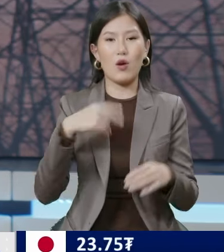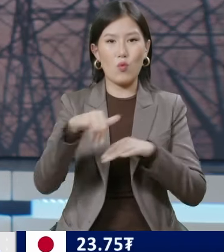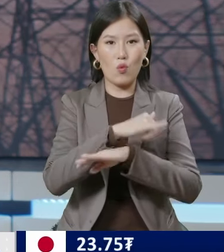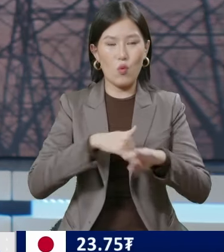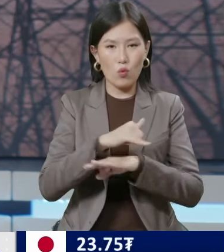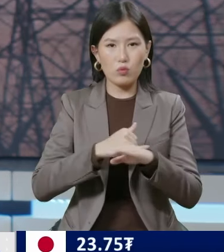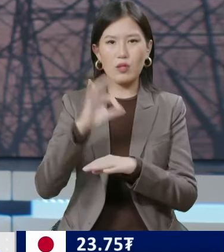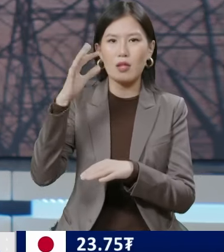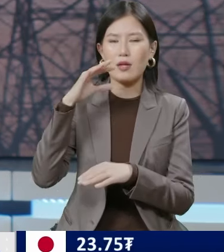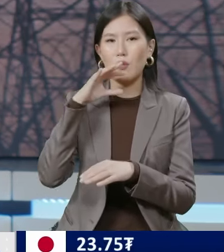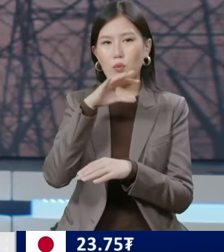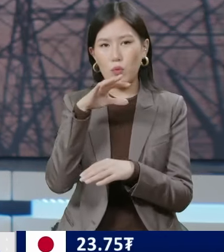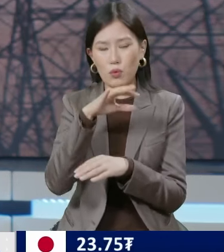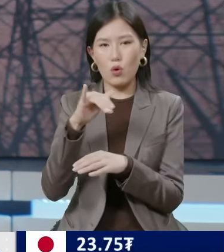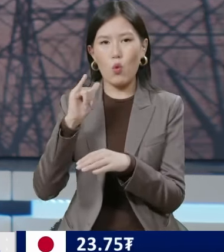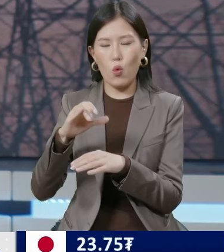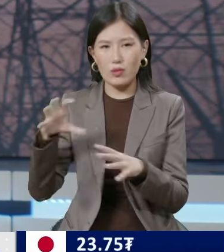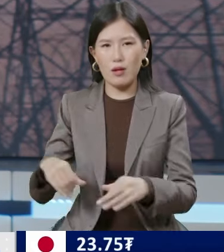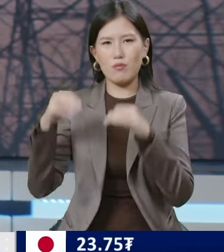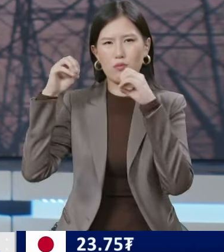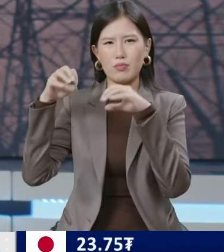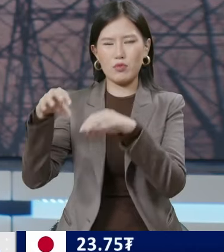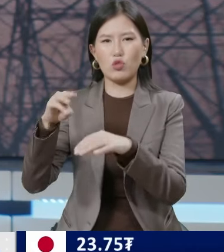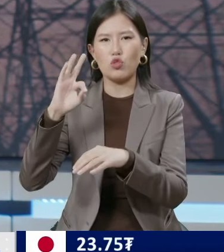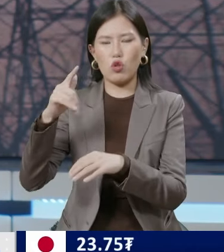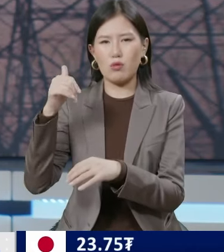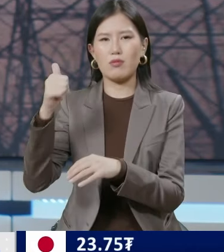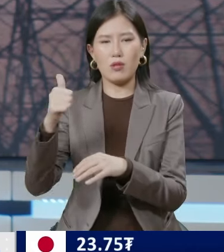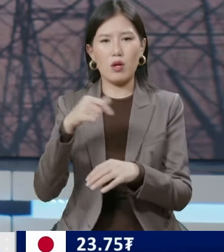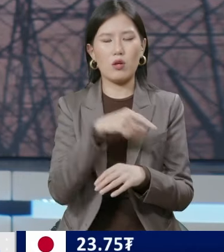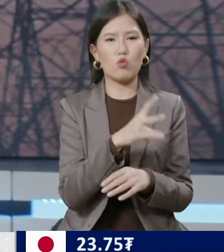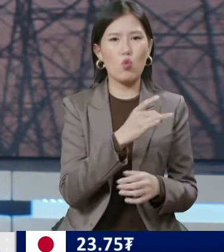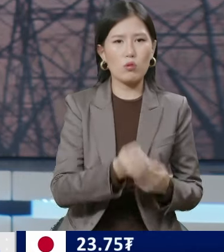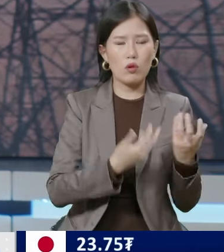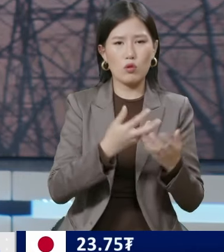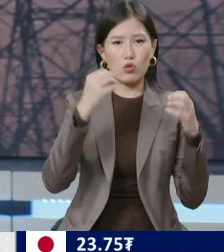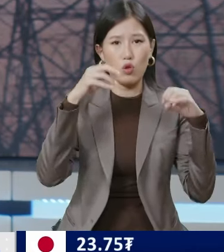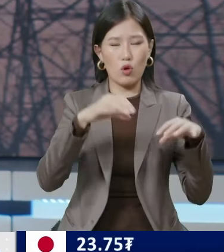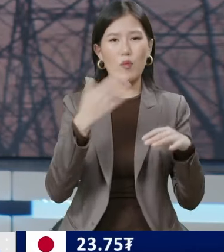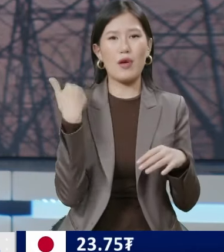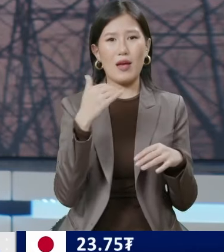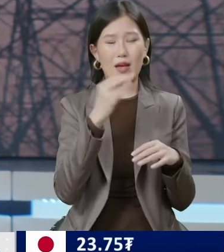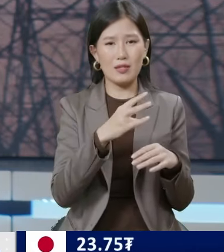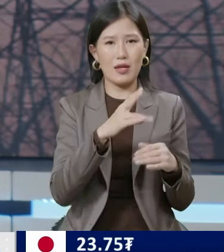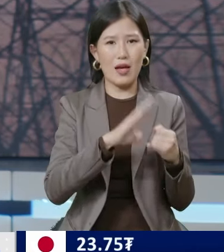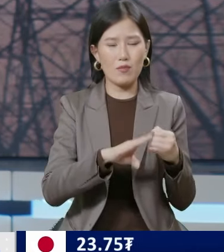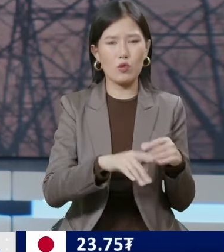станц ашиглахгүй бөгөөд сэргийгдэх эрчим хүчнээр цахилгааны хэрэглээг хангана гэж албаныхан мэдээллээ.